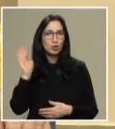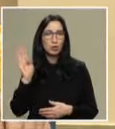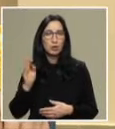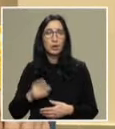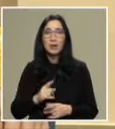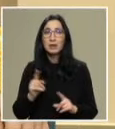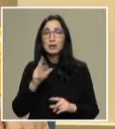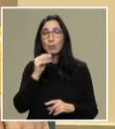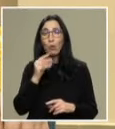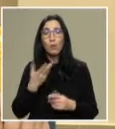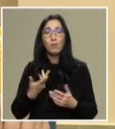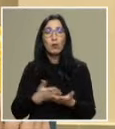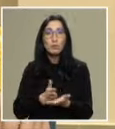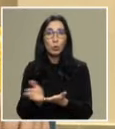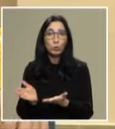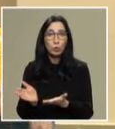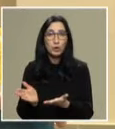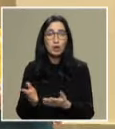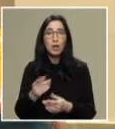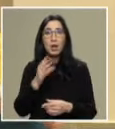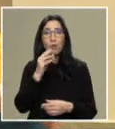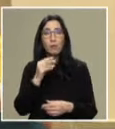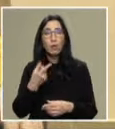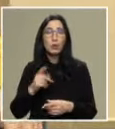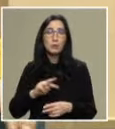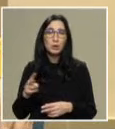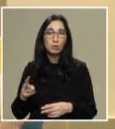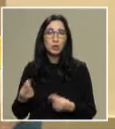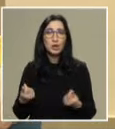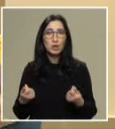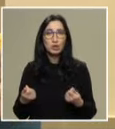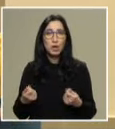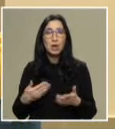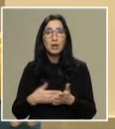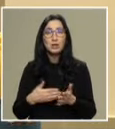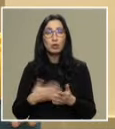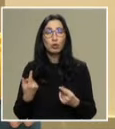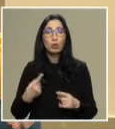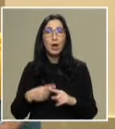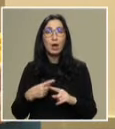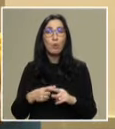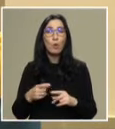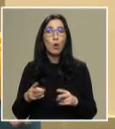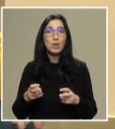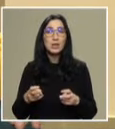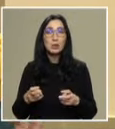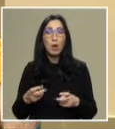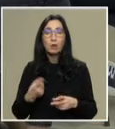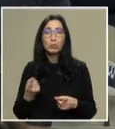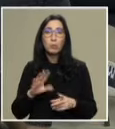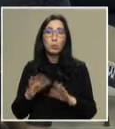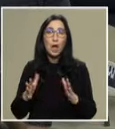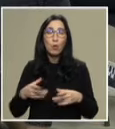колко говорим за отклонения, колко говорим за някакви други неща, защото една хомосексуалност понякога е